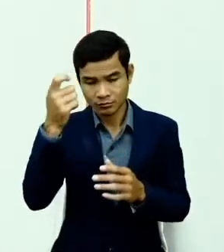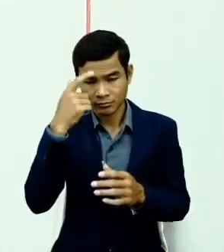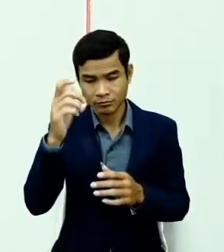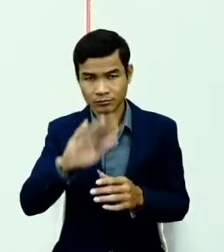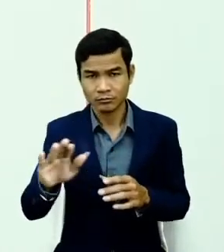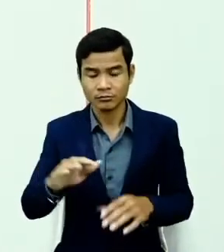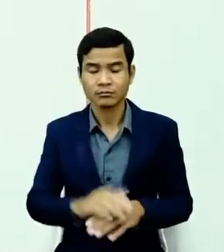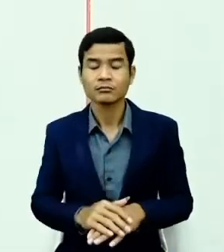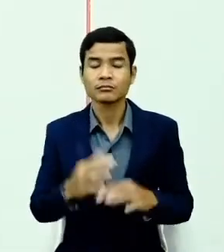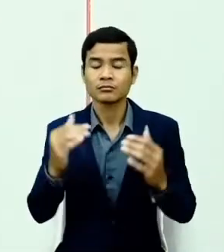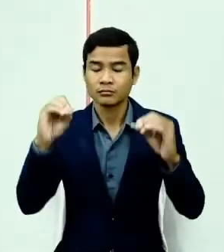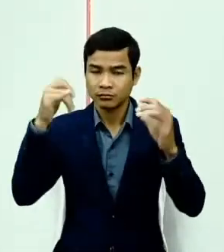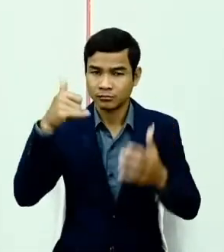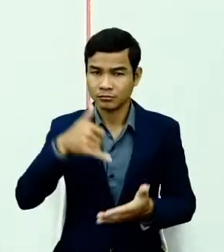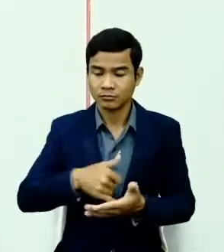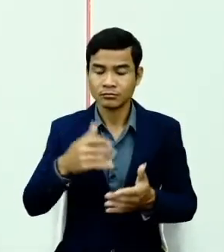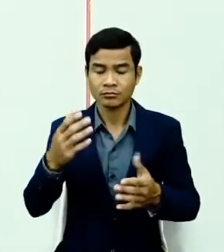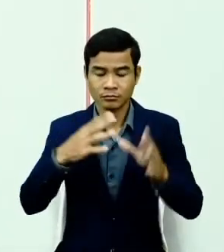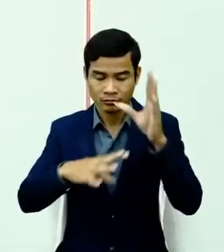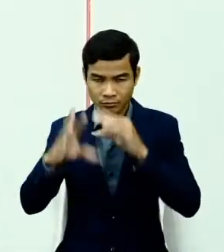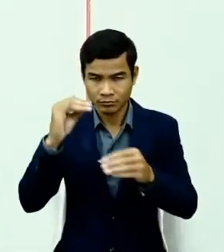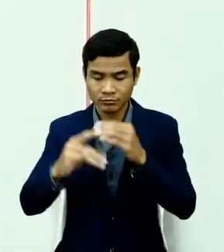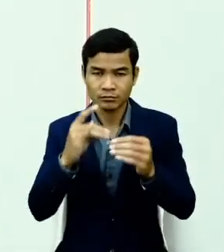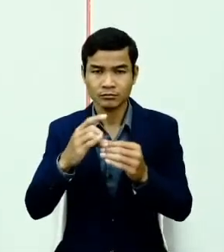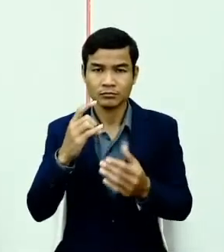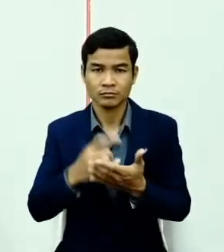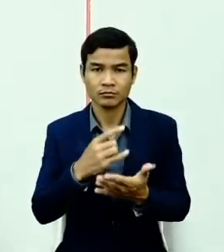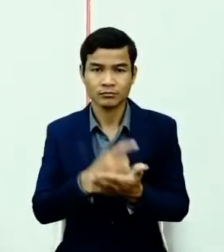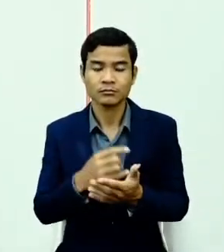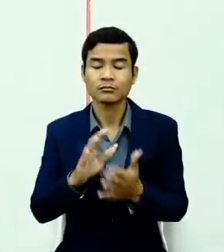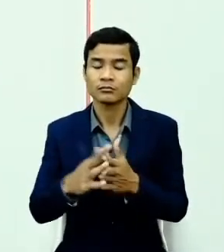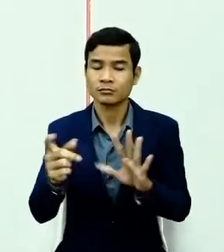តើណាញ៉ាំថ្ងៃនេះគឺយើងរៀនមេរៀន